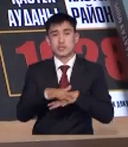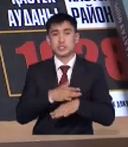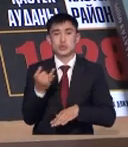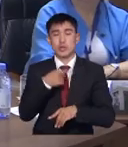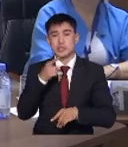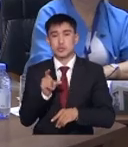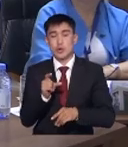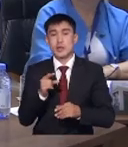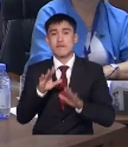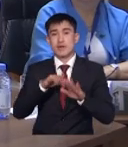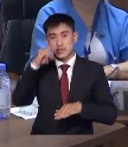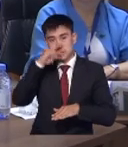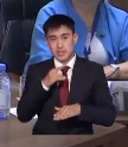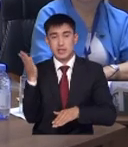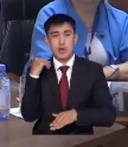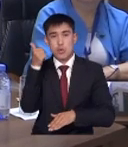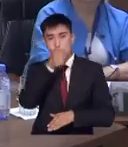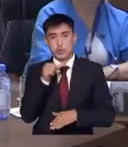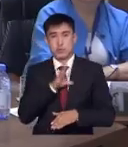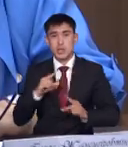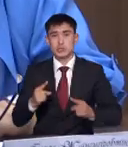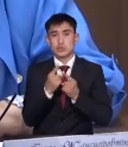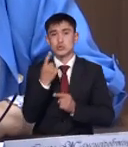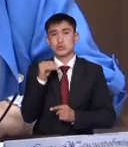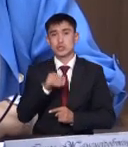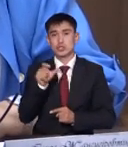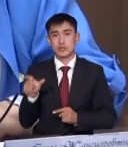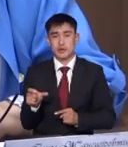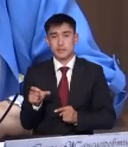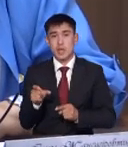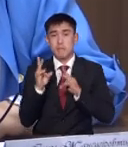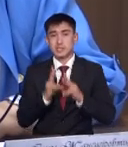Историки отметили, что только в Казахстане в те годы было арестовано более 100 тысяч человек.